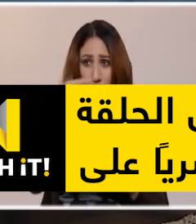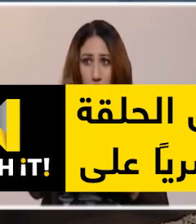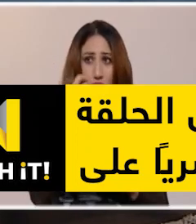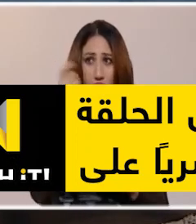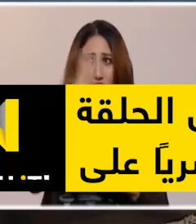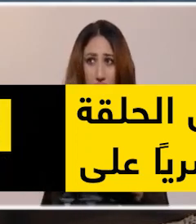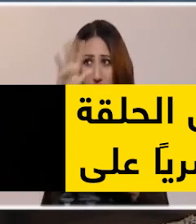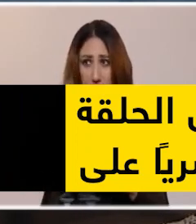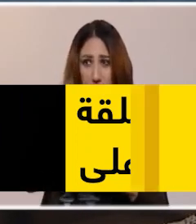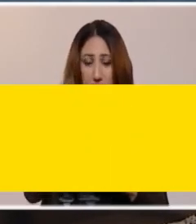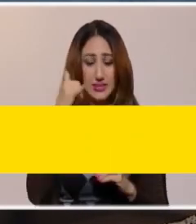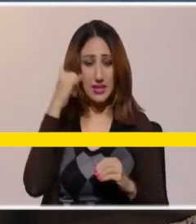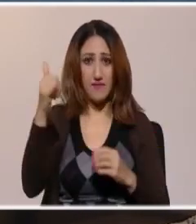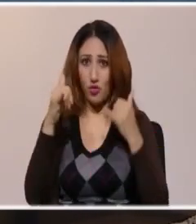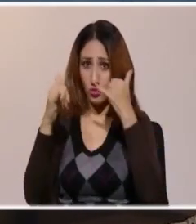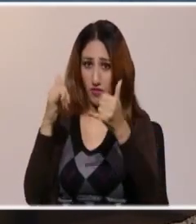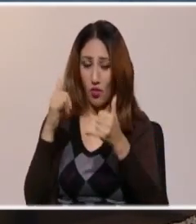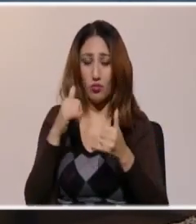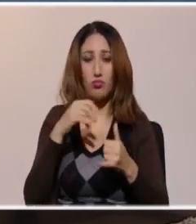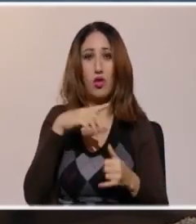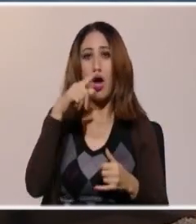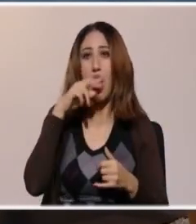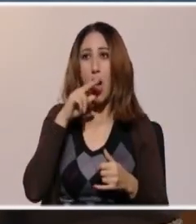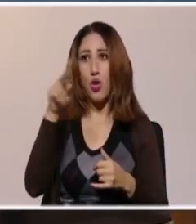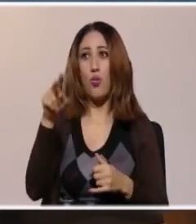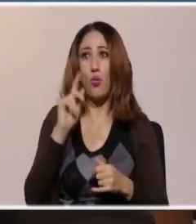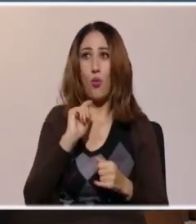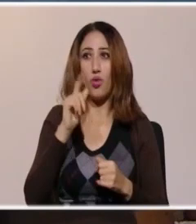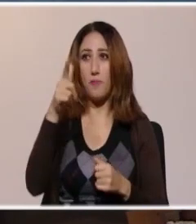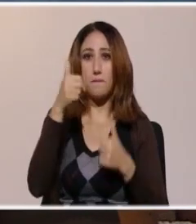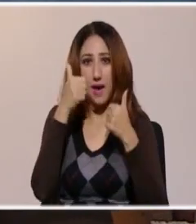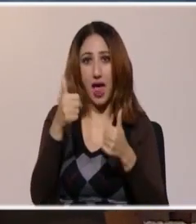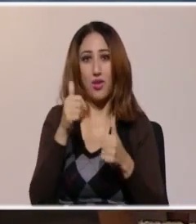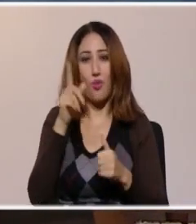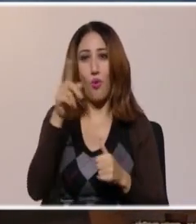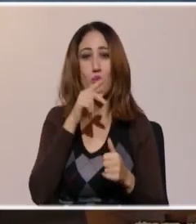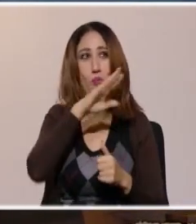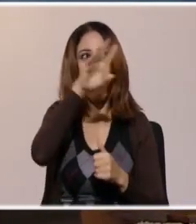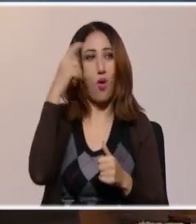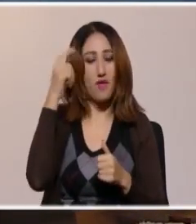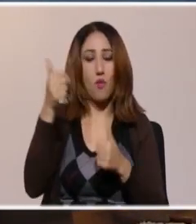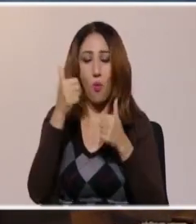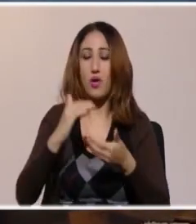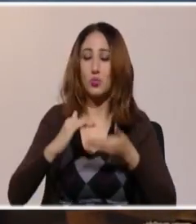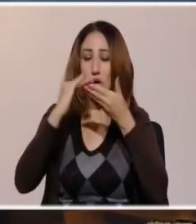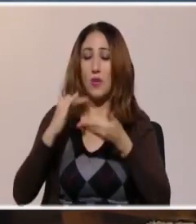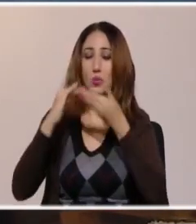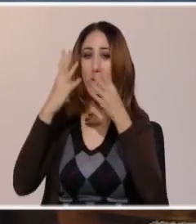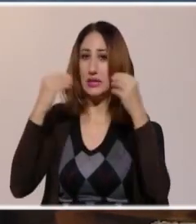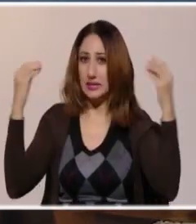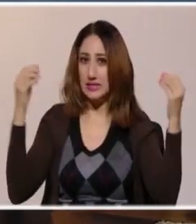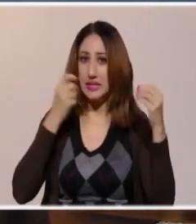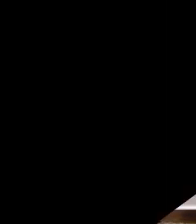حبايبه كل واحد يعمل مكالمه زي حالتي كده، باي باي يا جمعه، هو مش هيتكلم من كتر الناس اللي